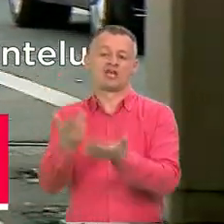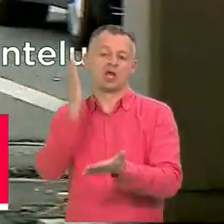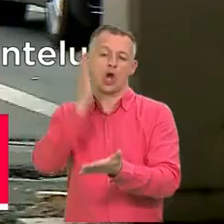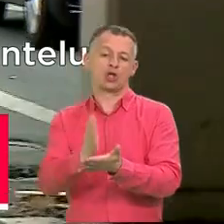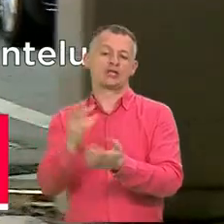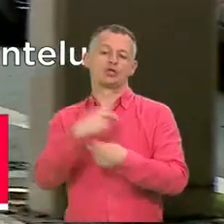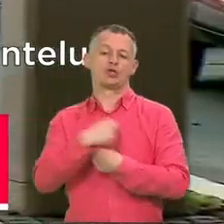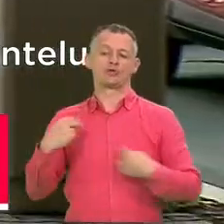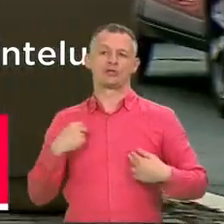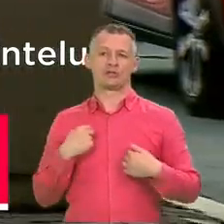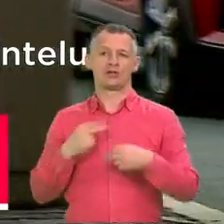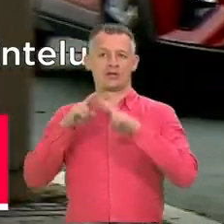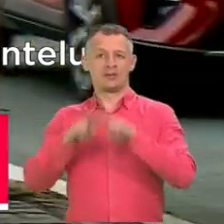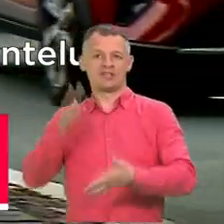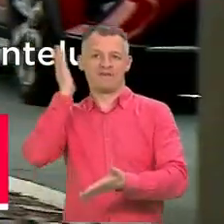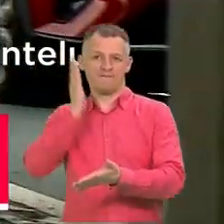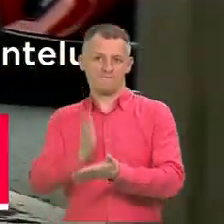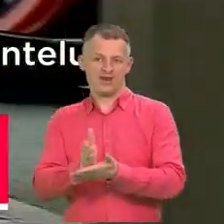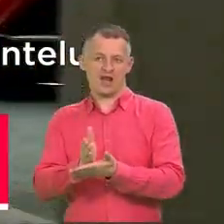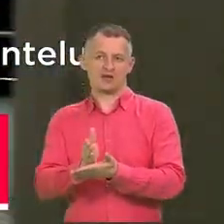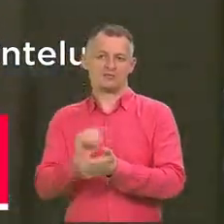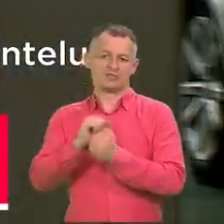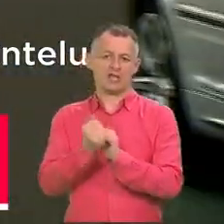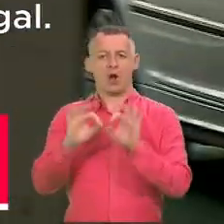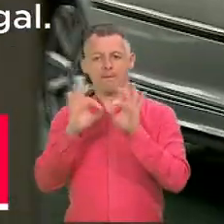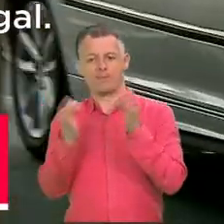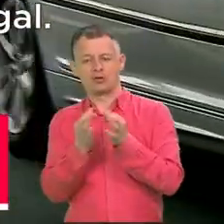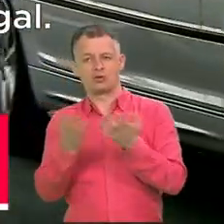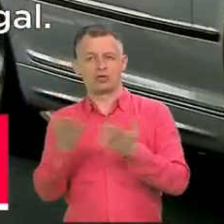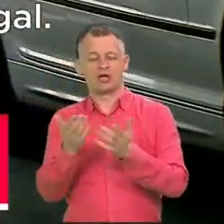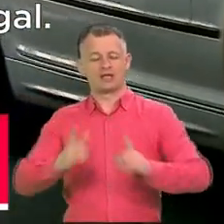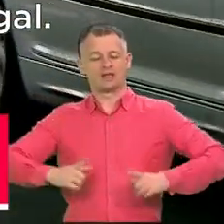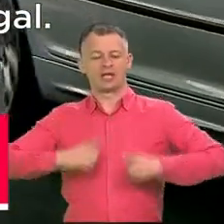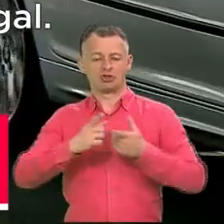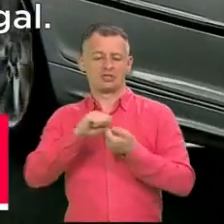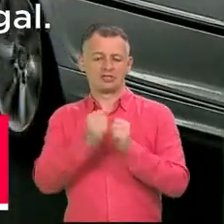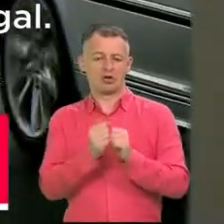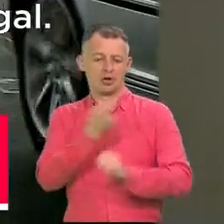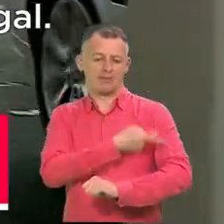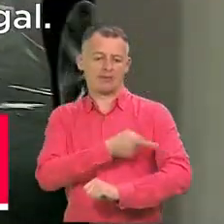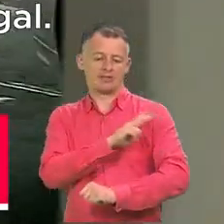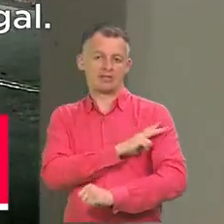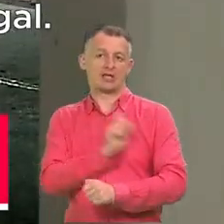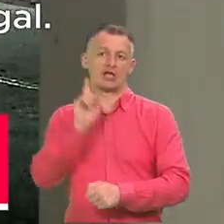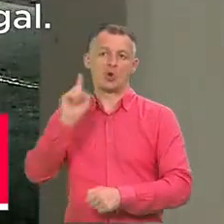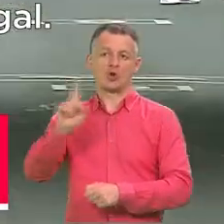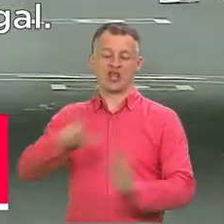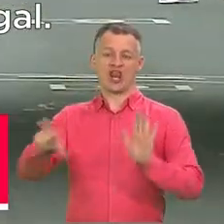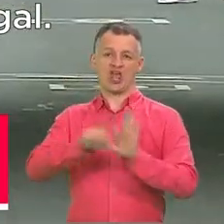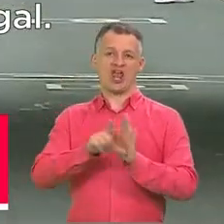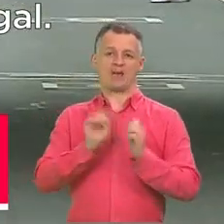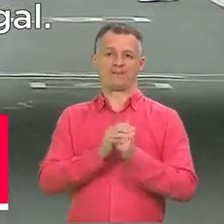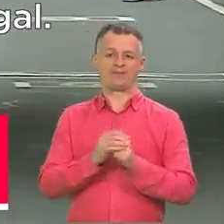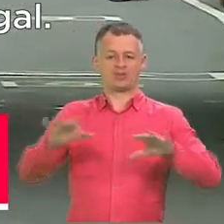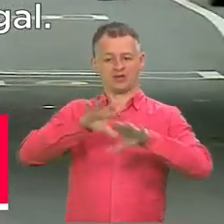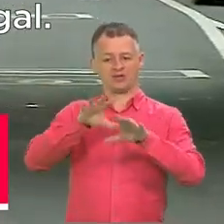hotărâre judecătorească rămasă definitivă sau a părintelui supraviețuitor ori a reprezentantului său legal.